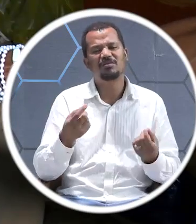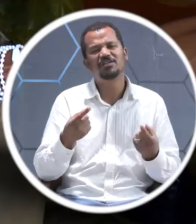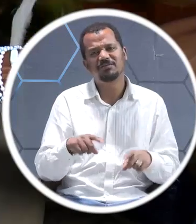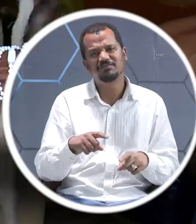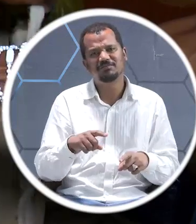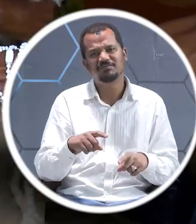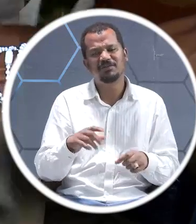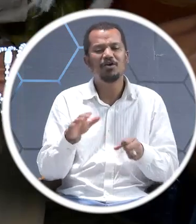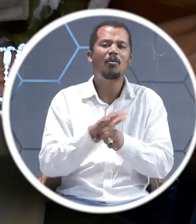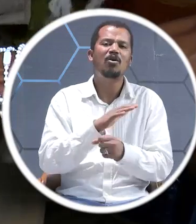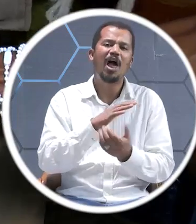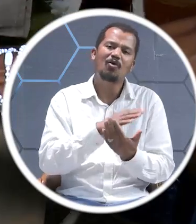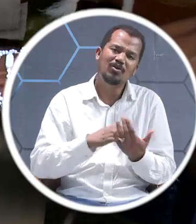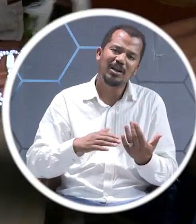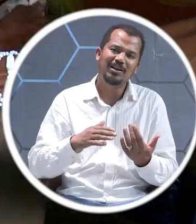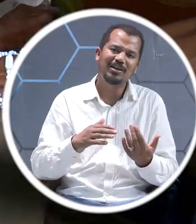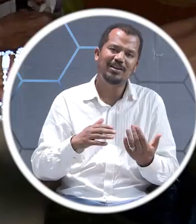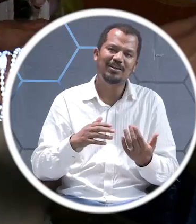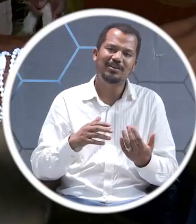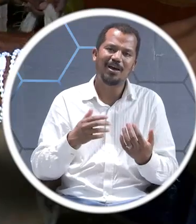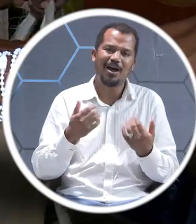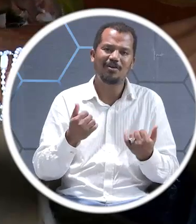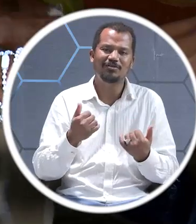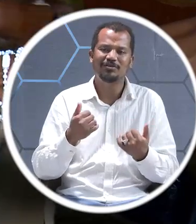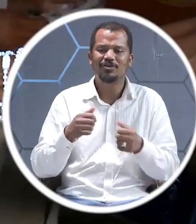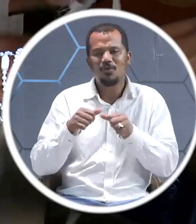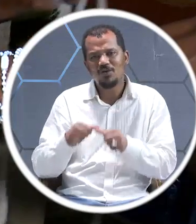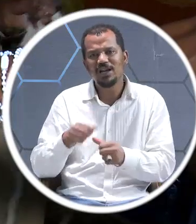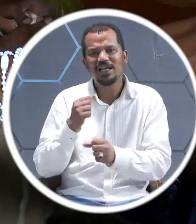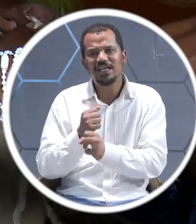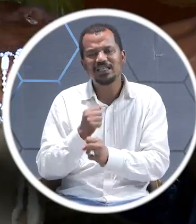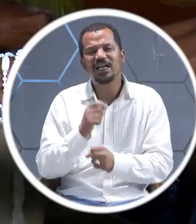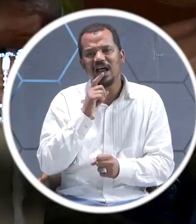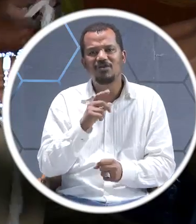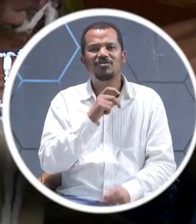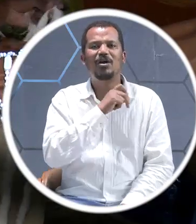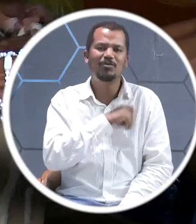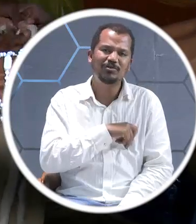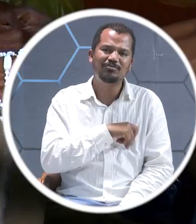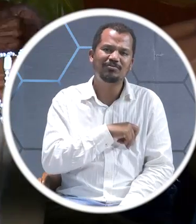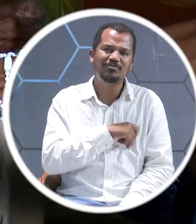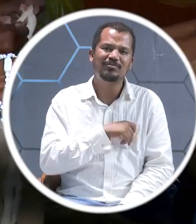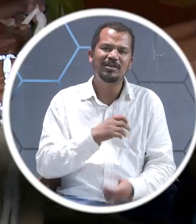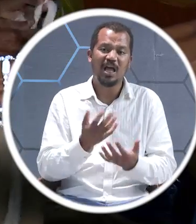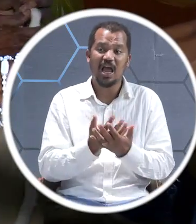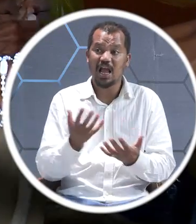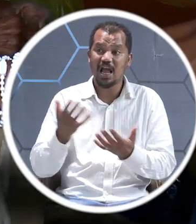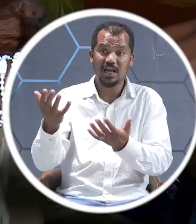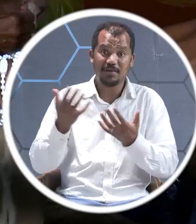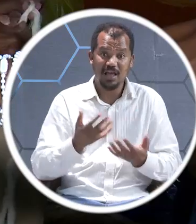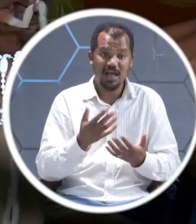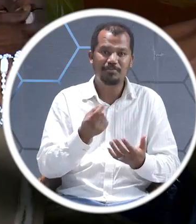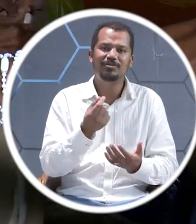masih mengkiri, bawa la godil. Ia masih dihanan, tala ulan, ia serawan, mana jalan, mana dia mazum ya. Tarik atak